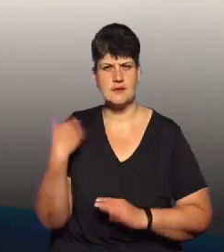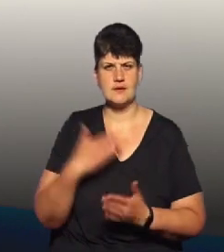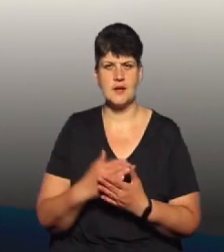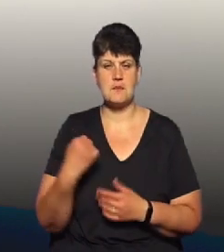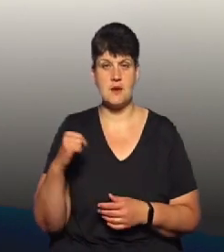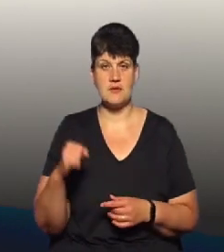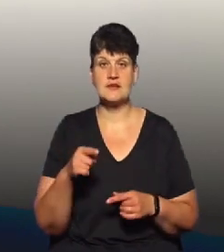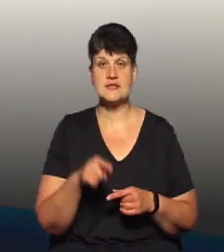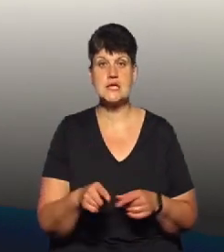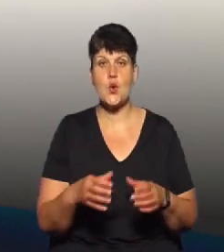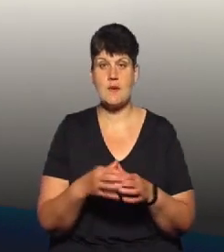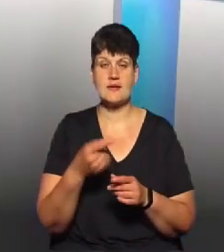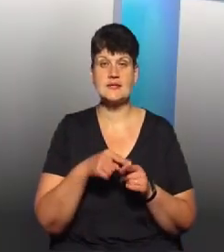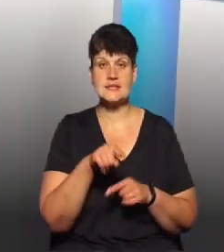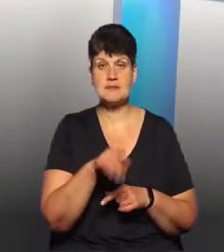команді, оцим дівчатам, я їх